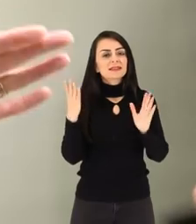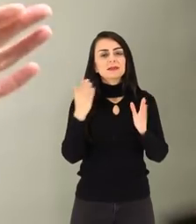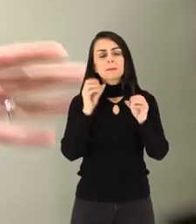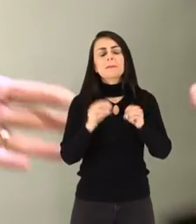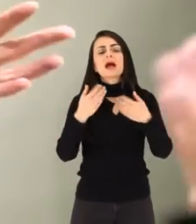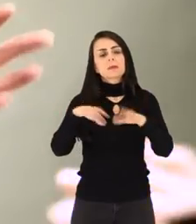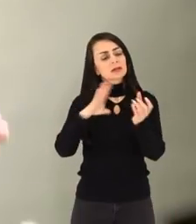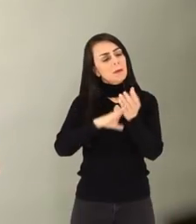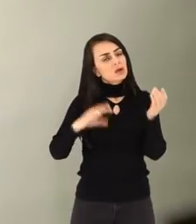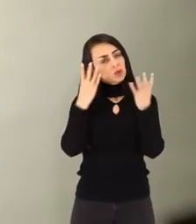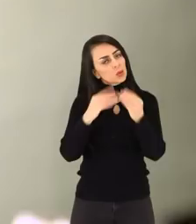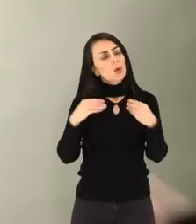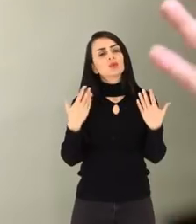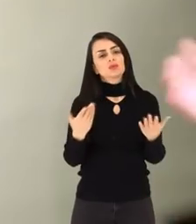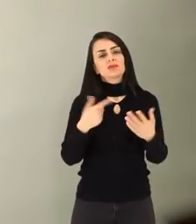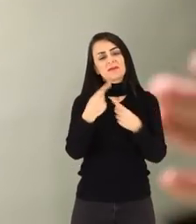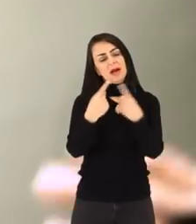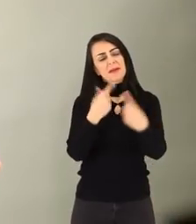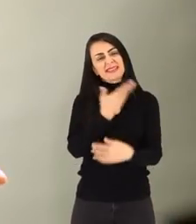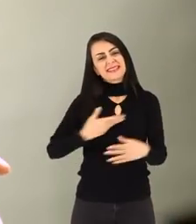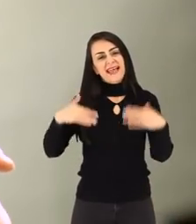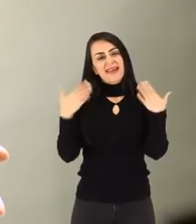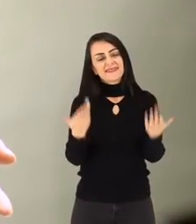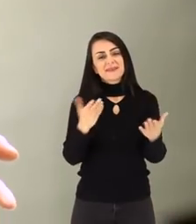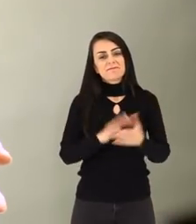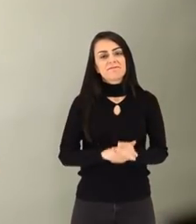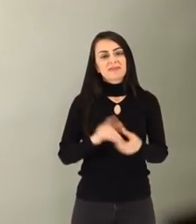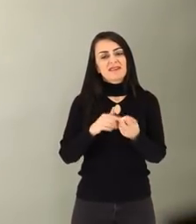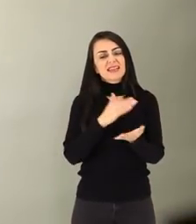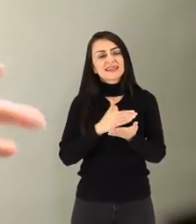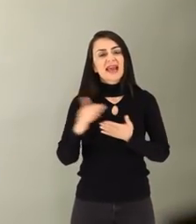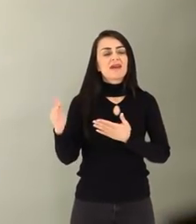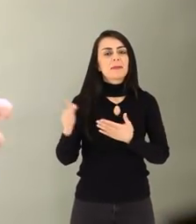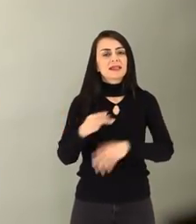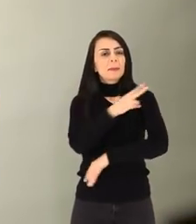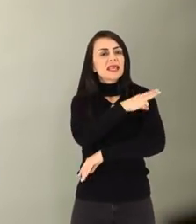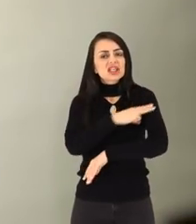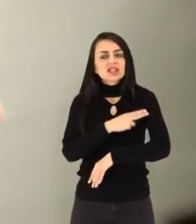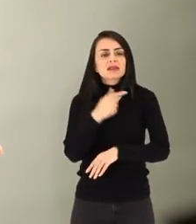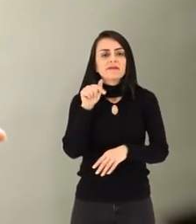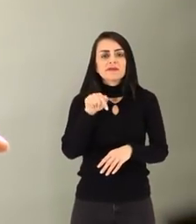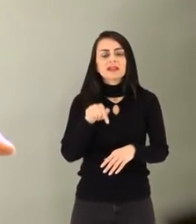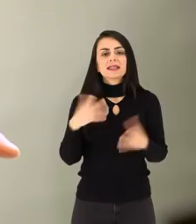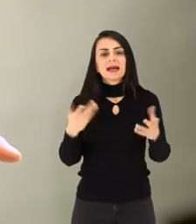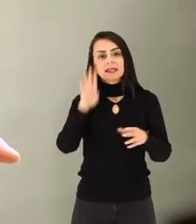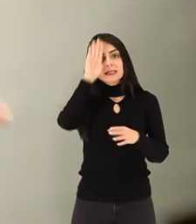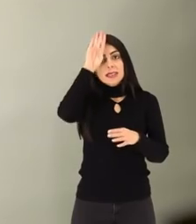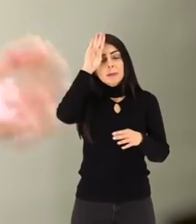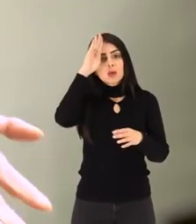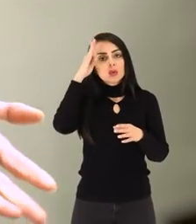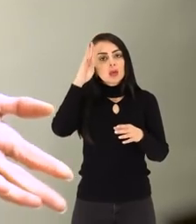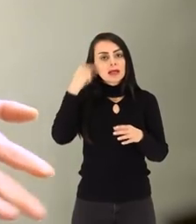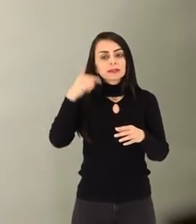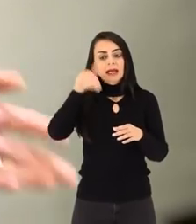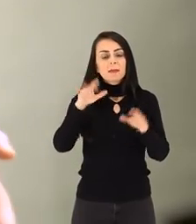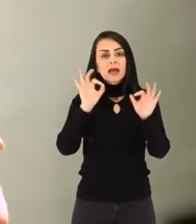Yok, bırakmadılar. Biz birbirimizi çok sevdik. Ondan sonra orada devam ettik. İkinci sınıfta filandım. İstanbul ayağı